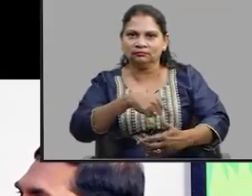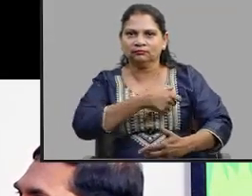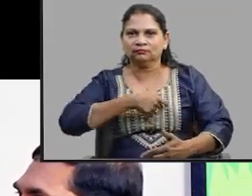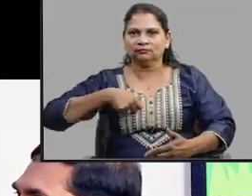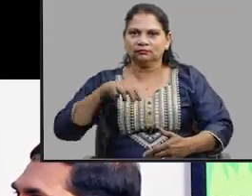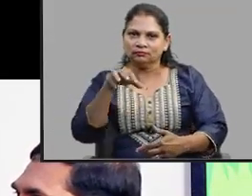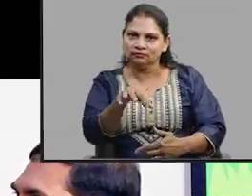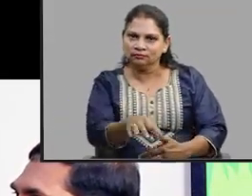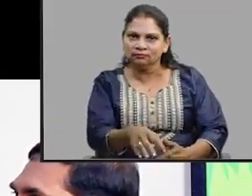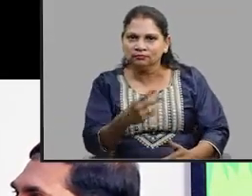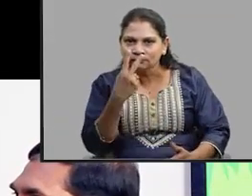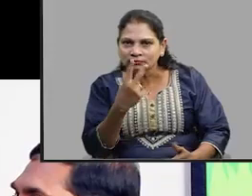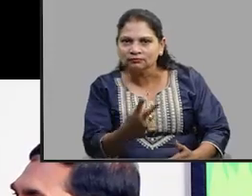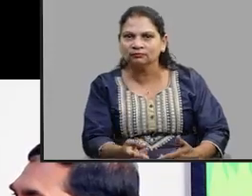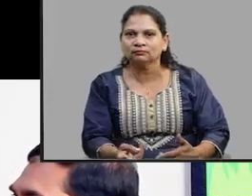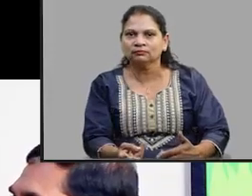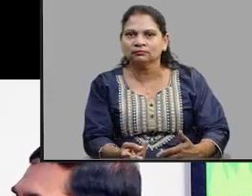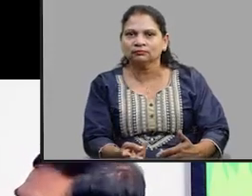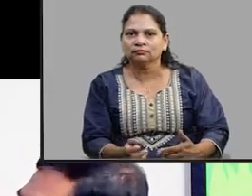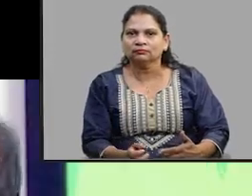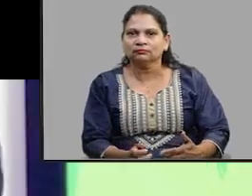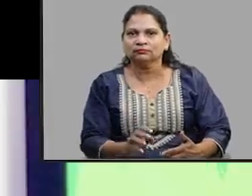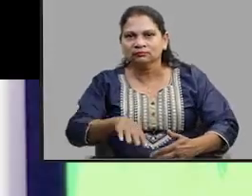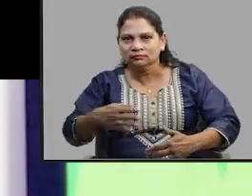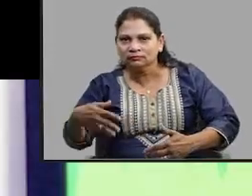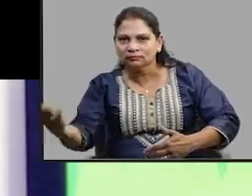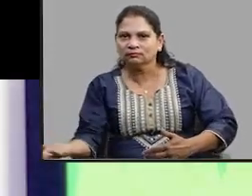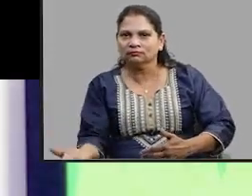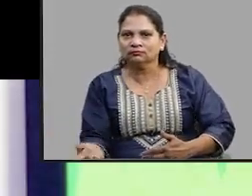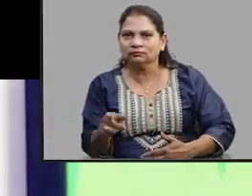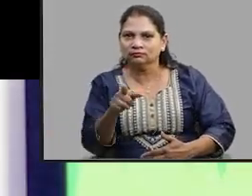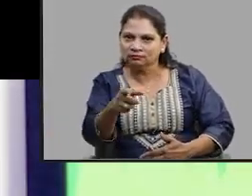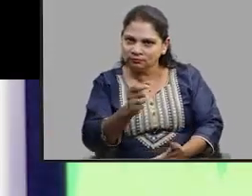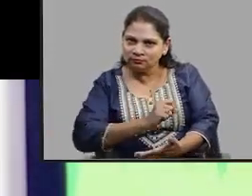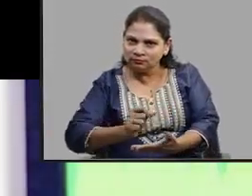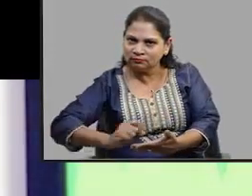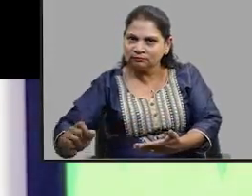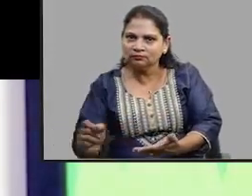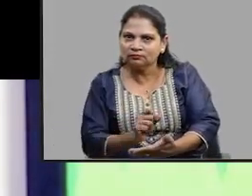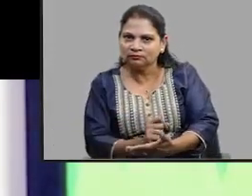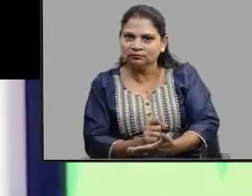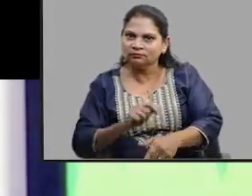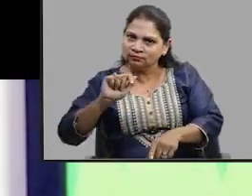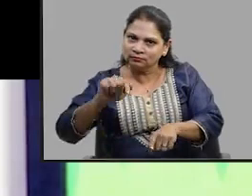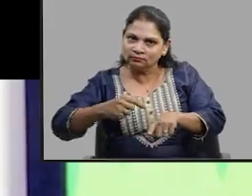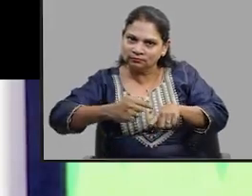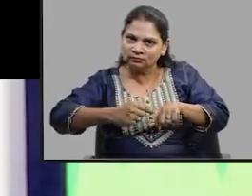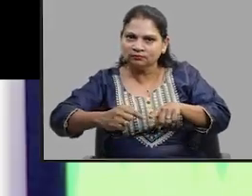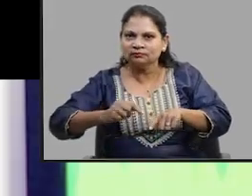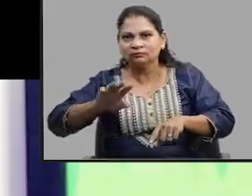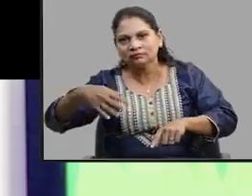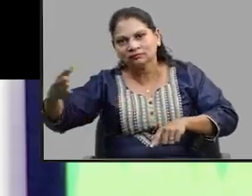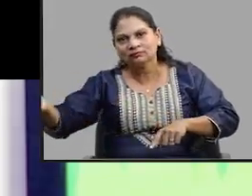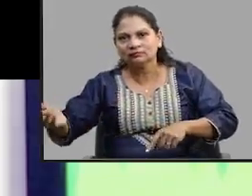नाम आइडेंटिफाई किया जाता है, और सर आपका नाम लेने के बाद आपको सर यहाँ साइन करना है, और इसके